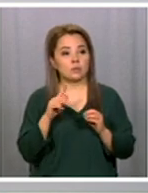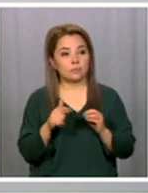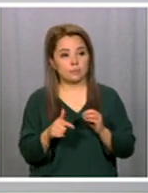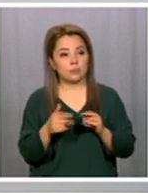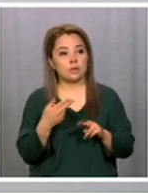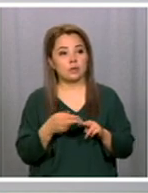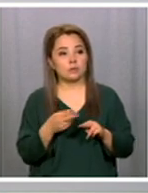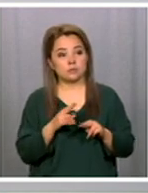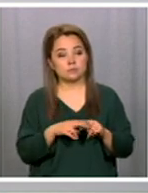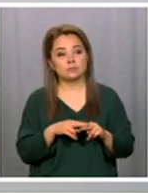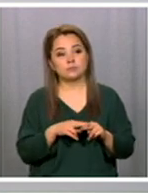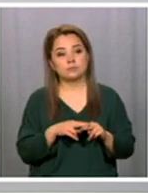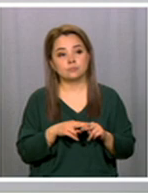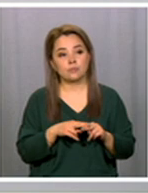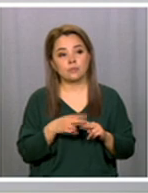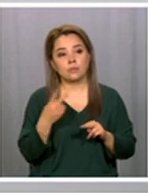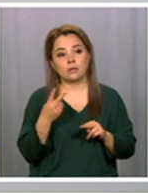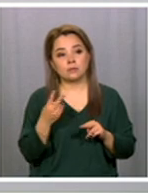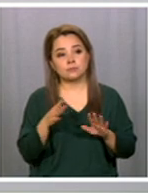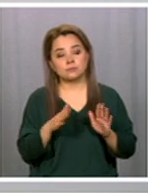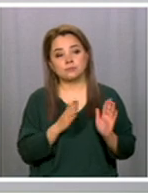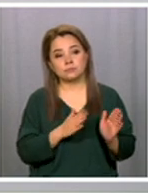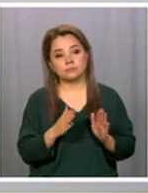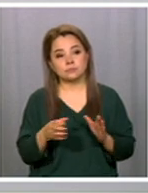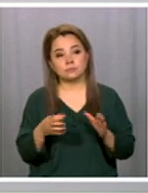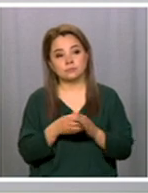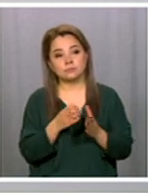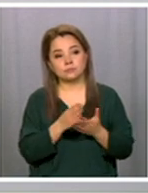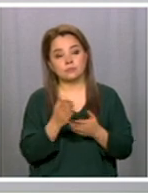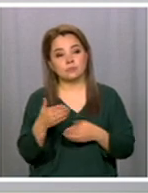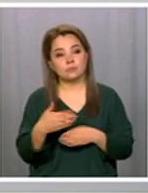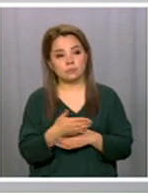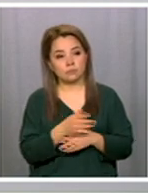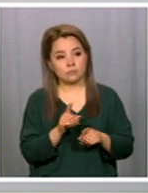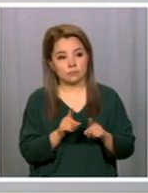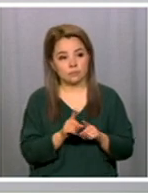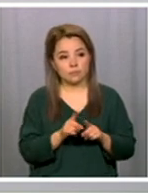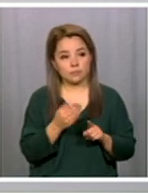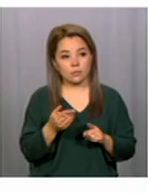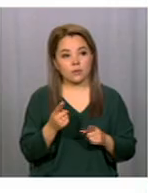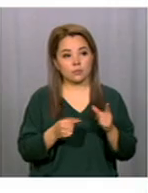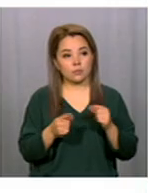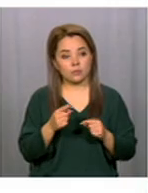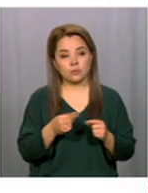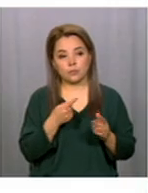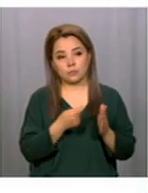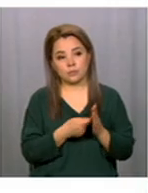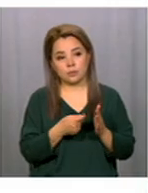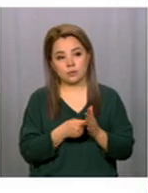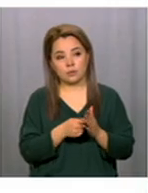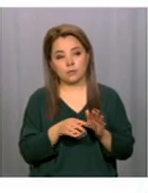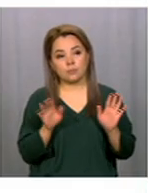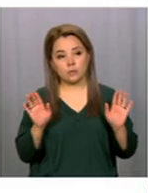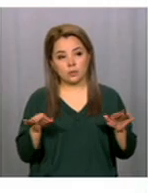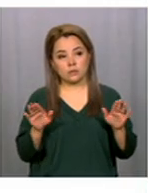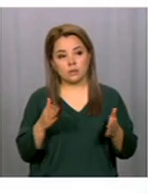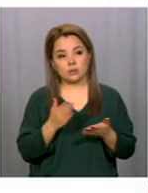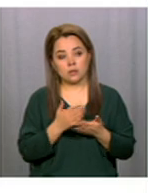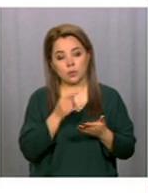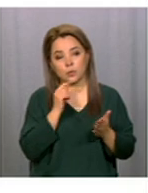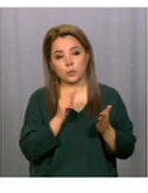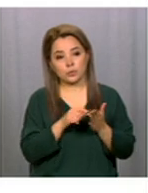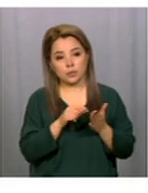осы екінші ретті консументтерде, яғни балықтарда, сүтқоректі жарғанаттарда, мысалы